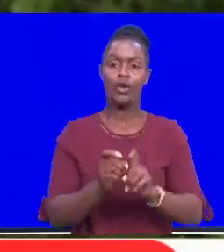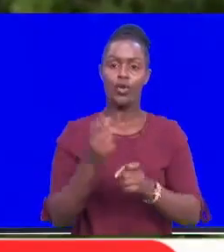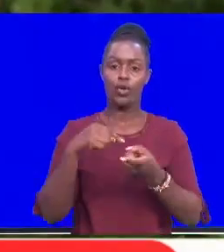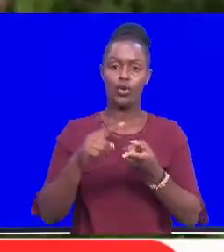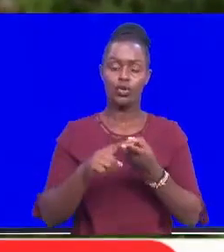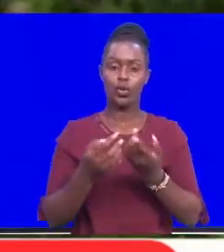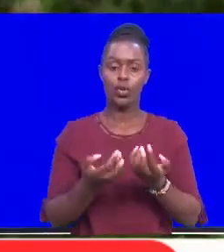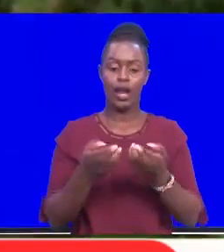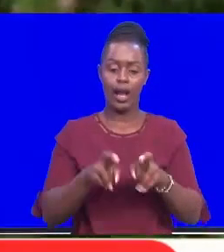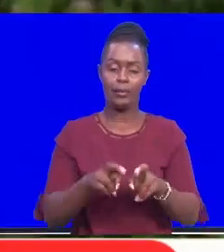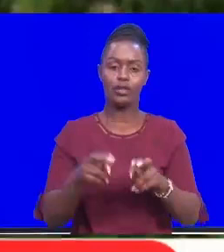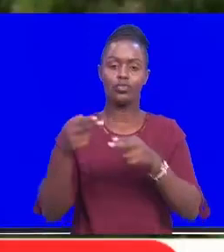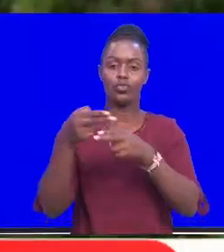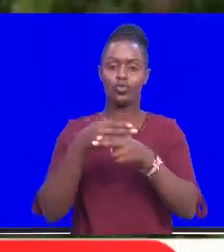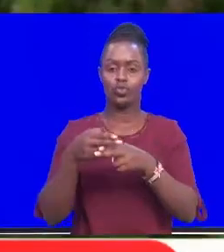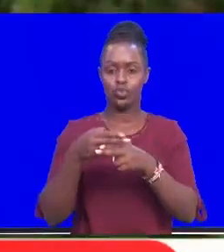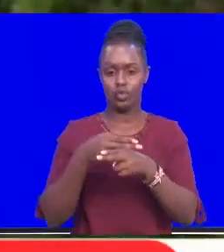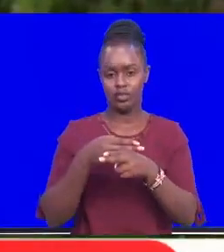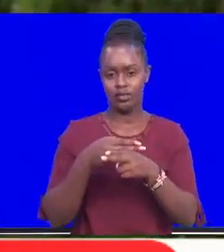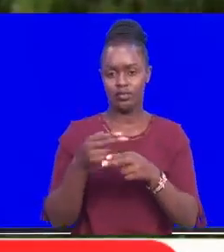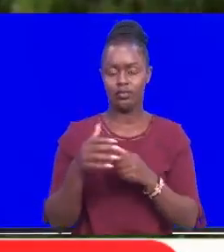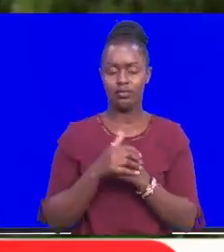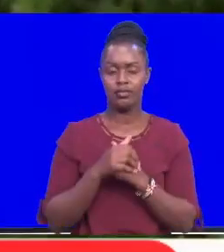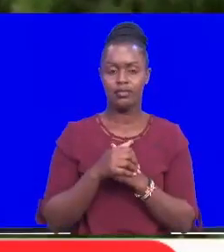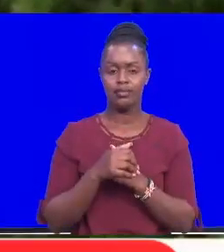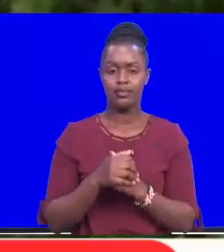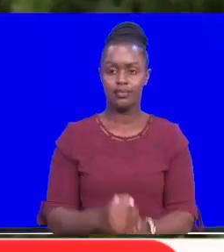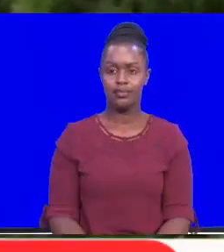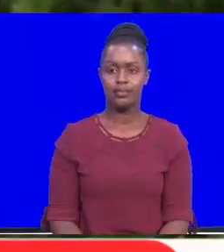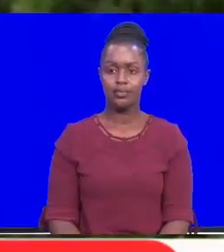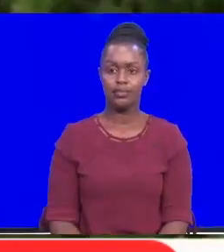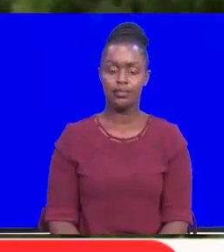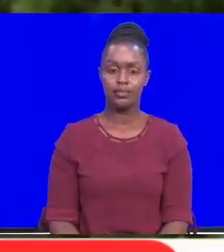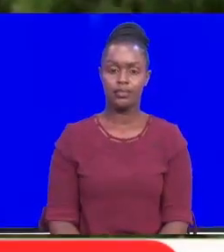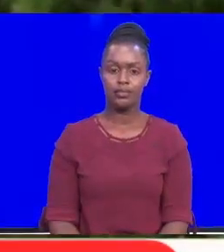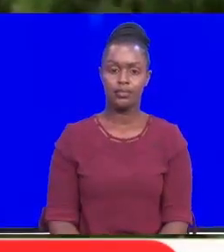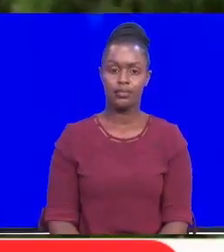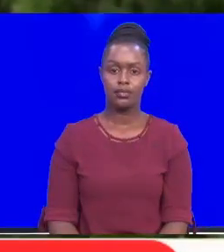za hivi karibuni. Mike Kagwongo, TV 47.